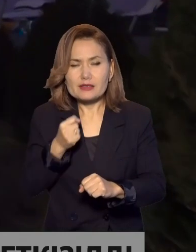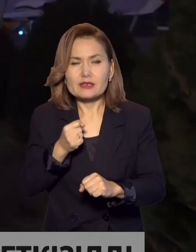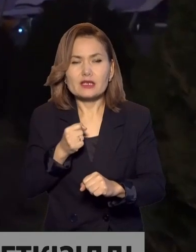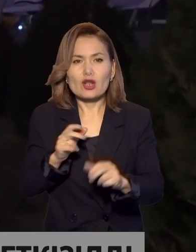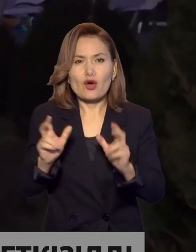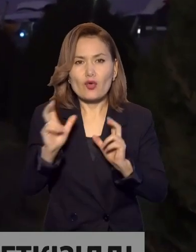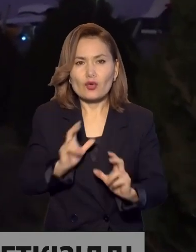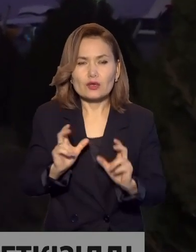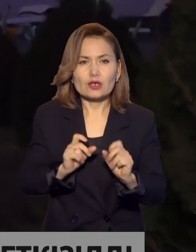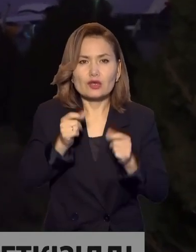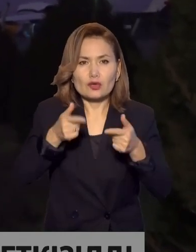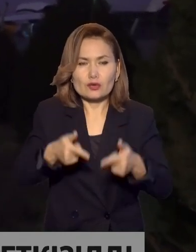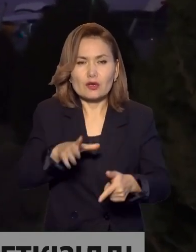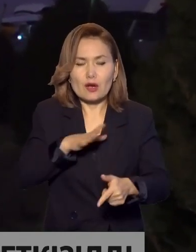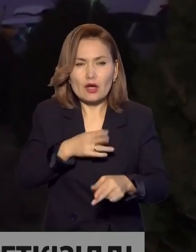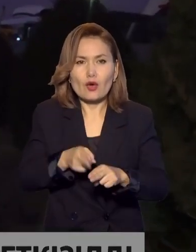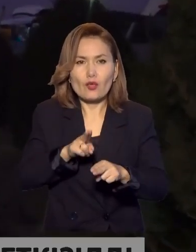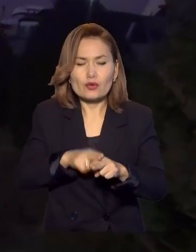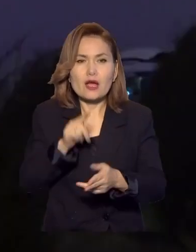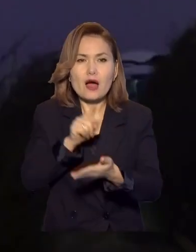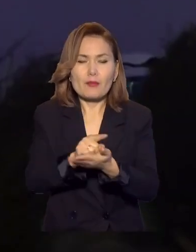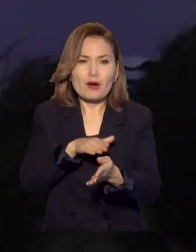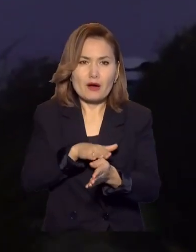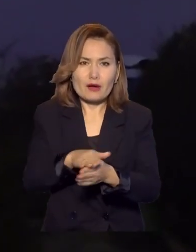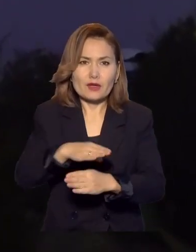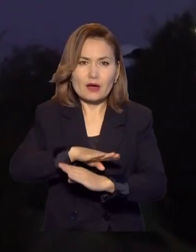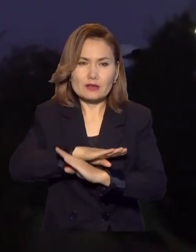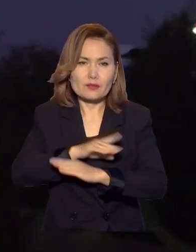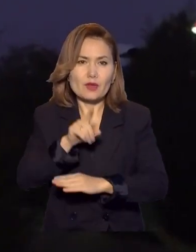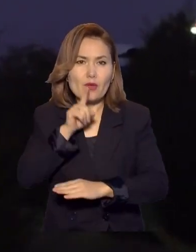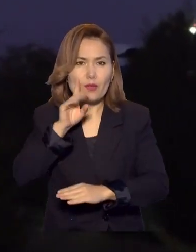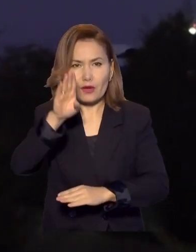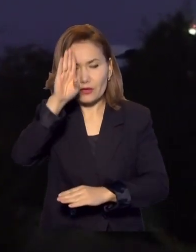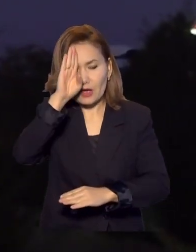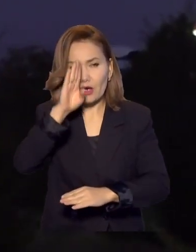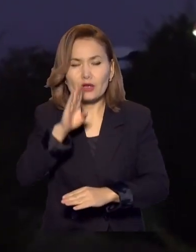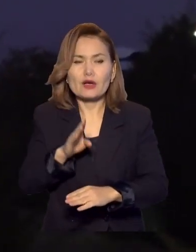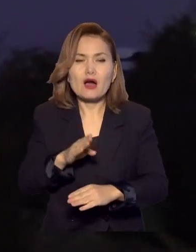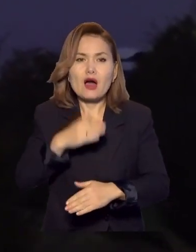таңдады. Сол міндетін атқару барысында қаза тапты. Жақындары мен